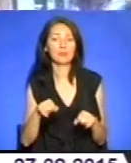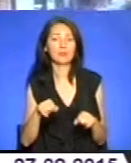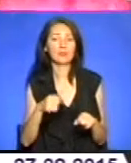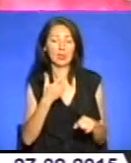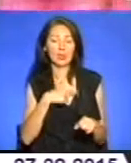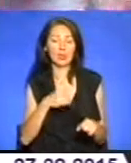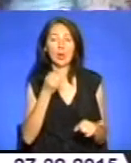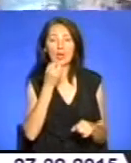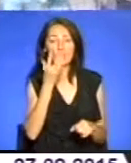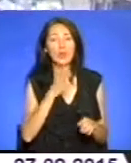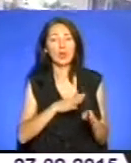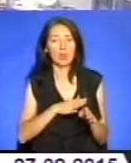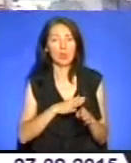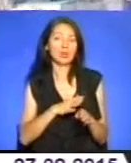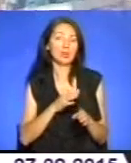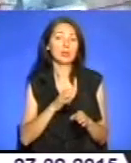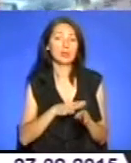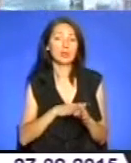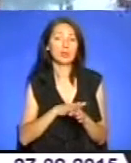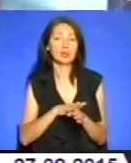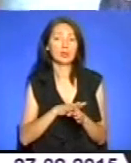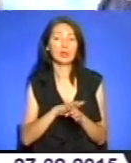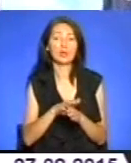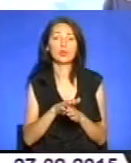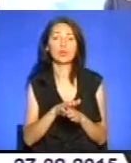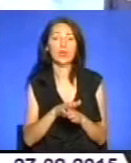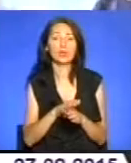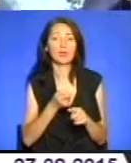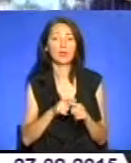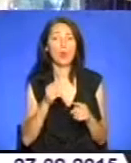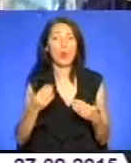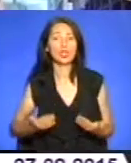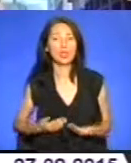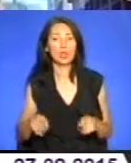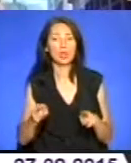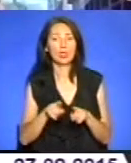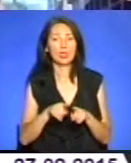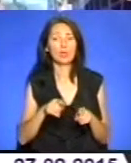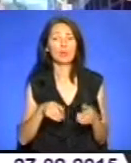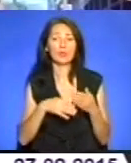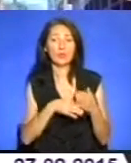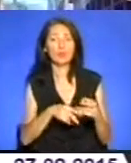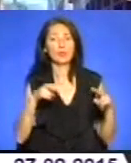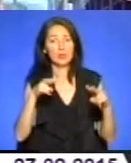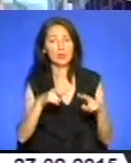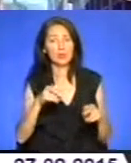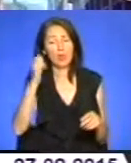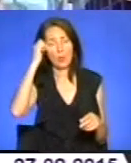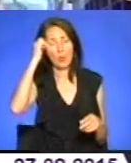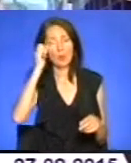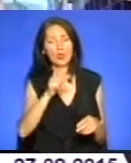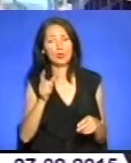себе добре реалізувати в цьому житті. І також таким чином засвідчуючи пам'ять тих людей, які поклали життя